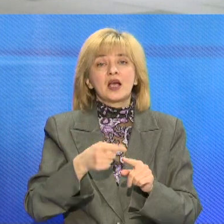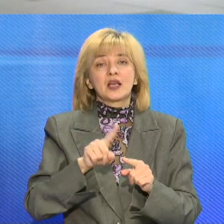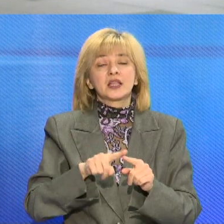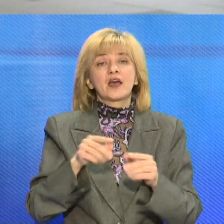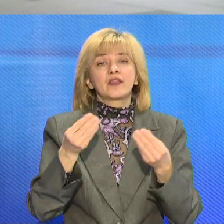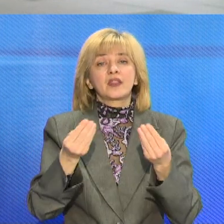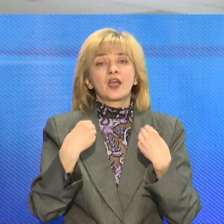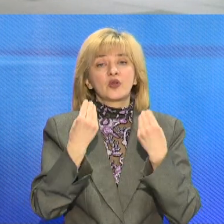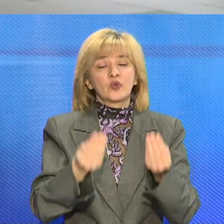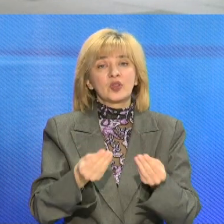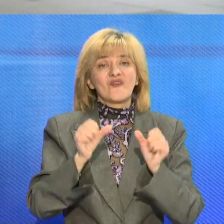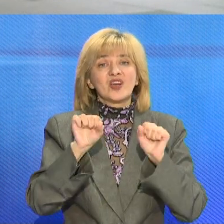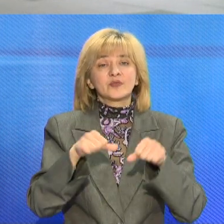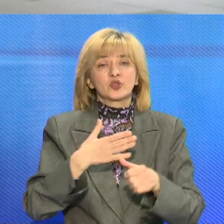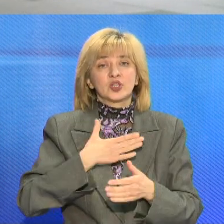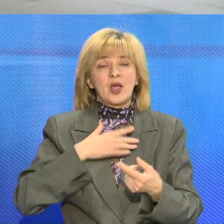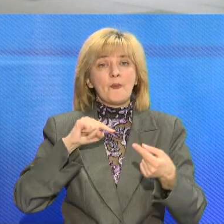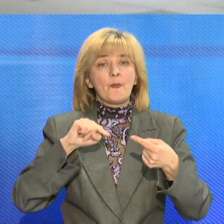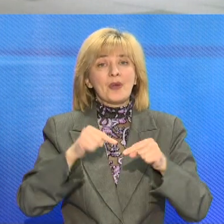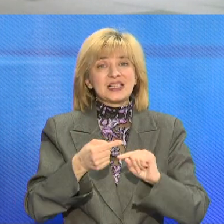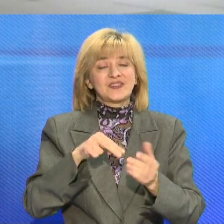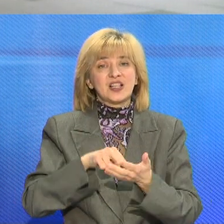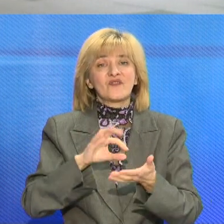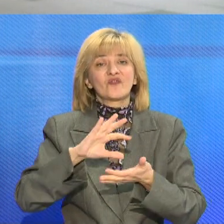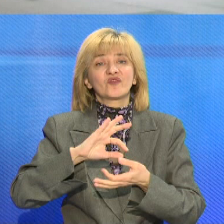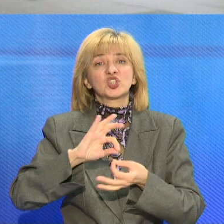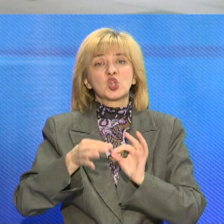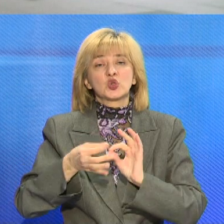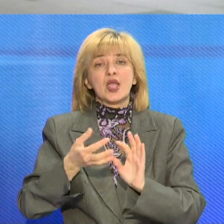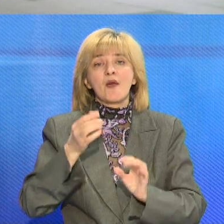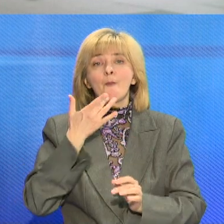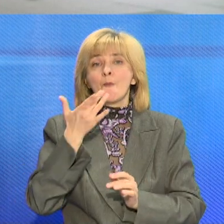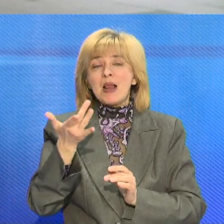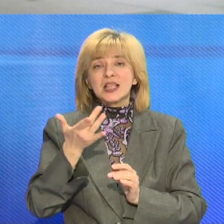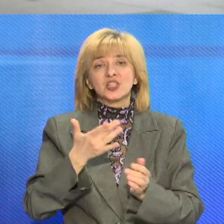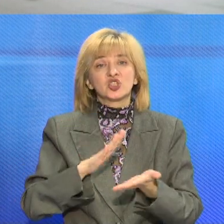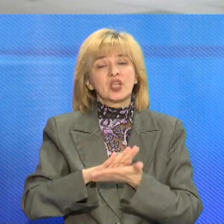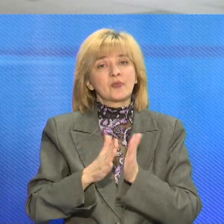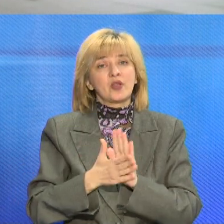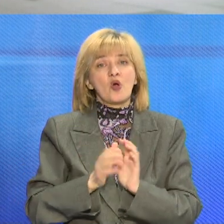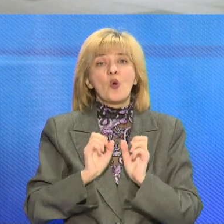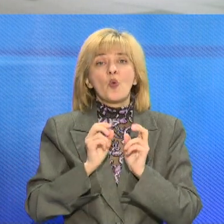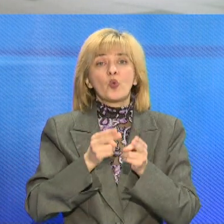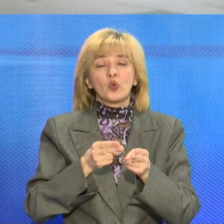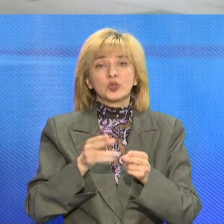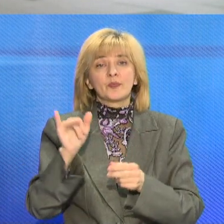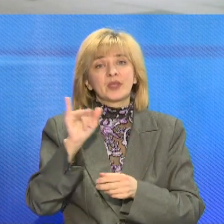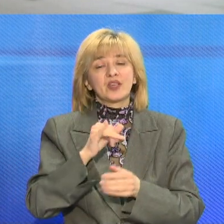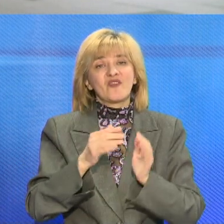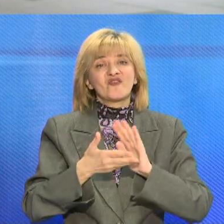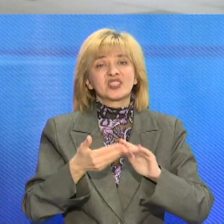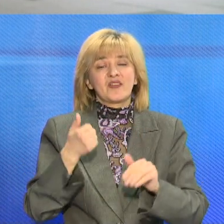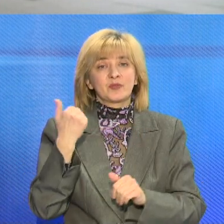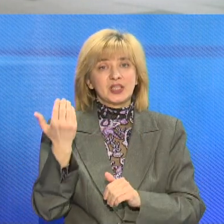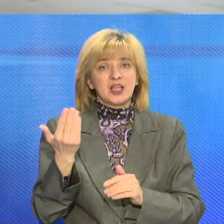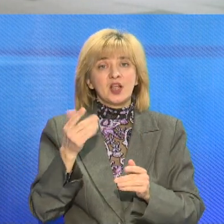что сегодня подчеркивал президент не раз, в сложной политической обстановке, угрозам и вызовам со стороны. Что касается того, что мы работаем в